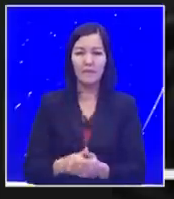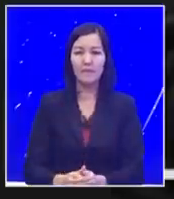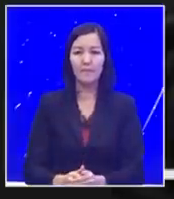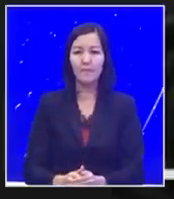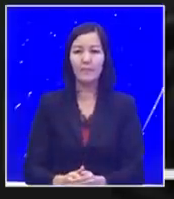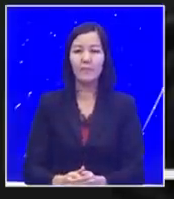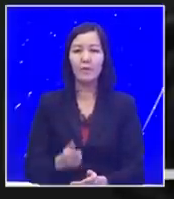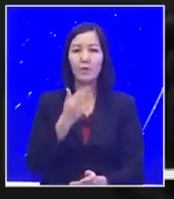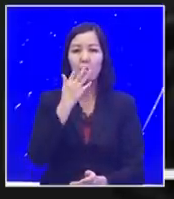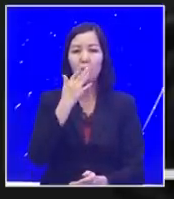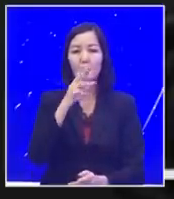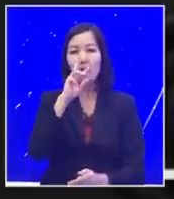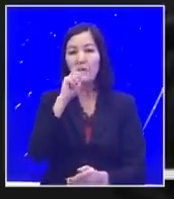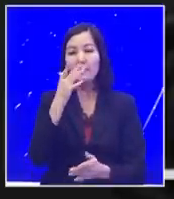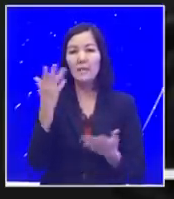Ұлттың қателігі неде?